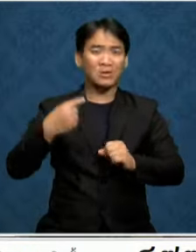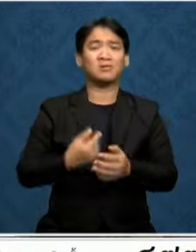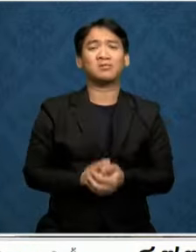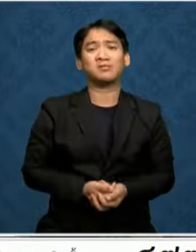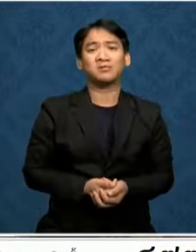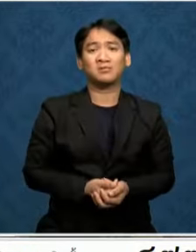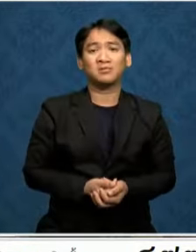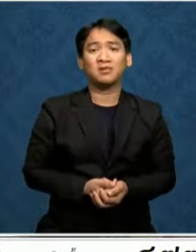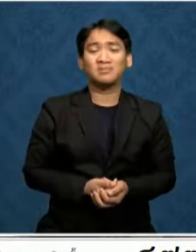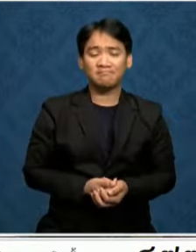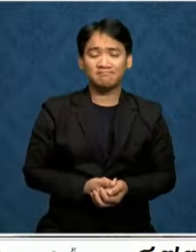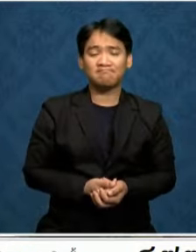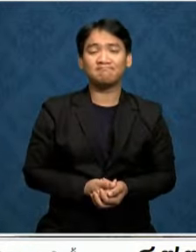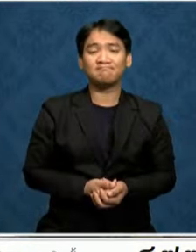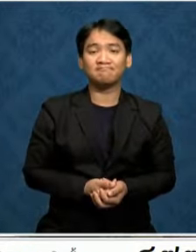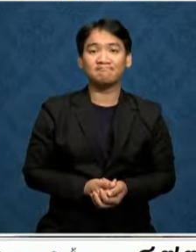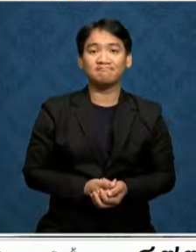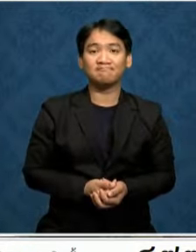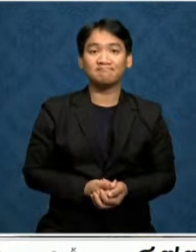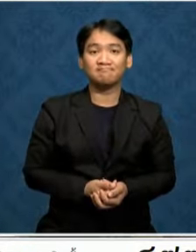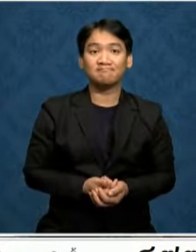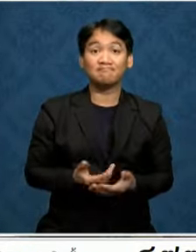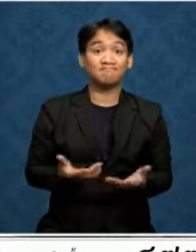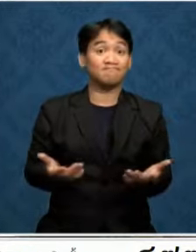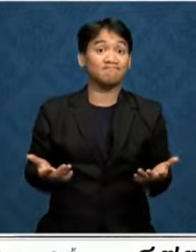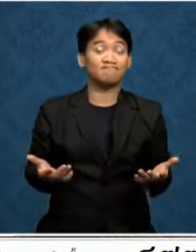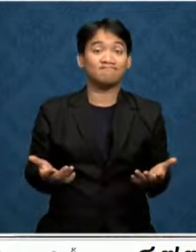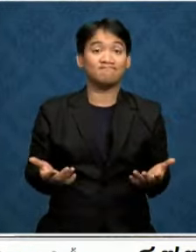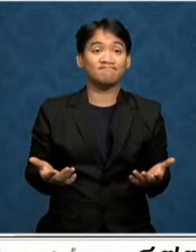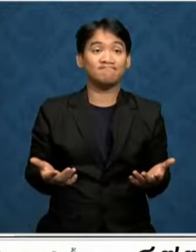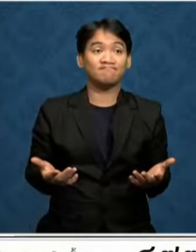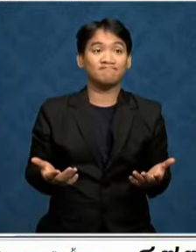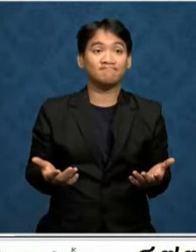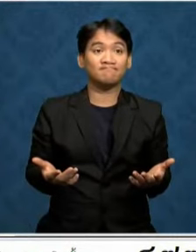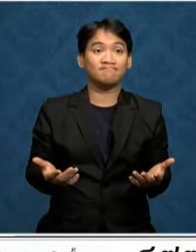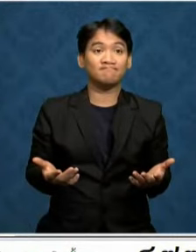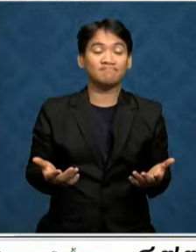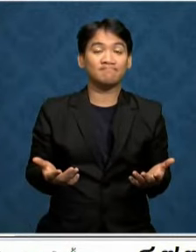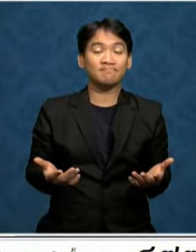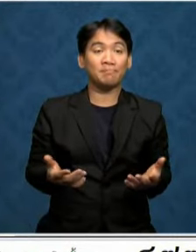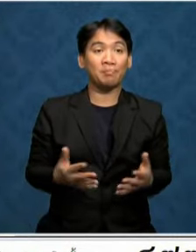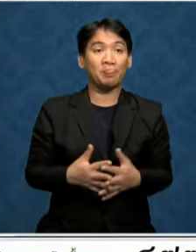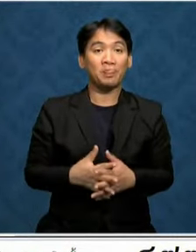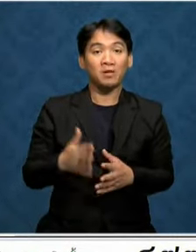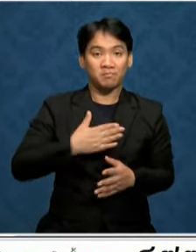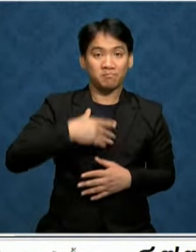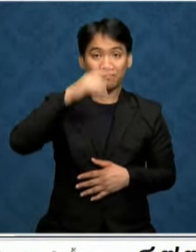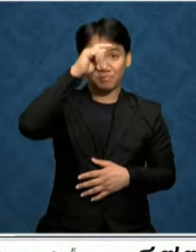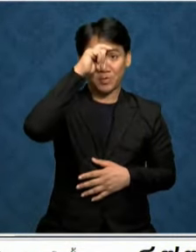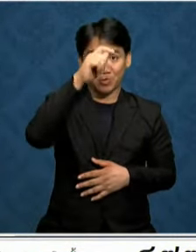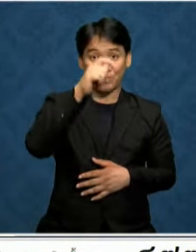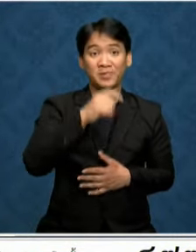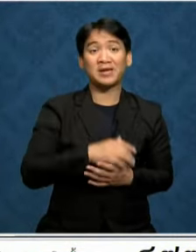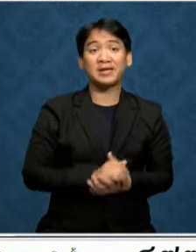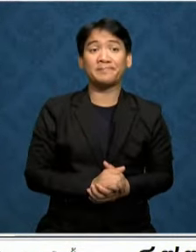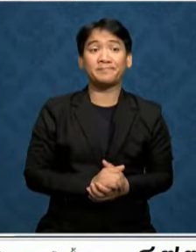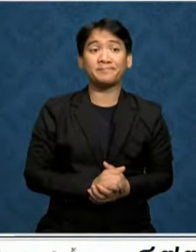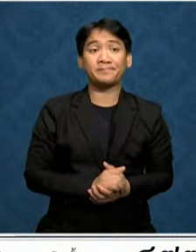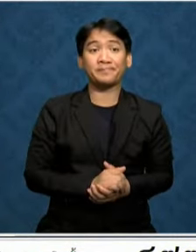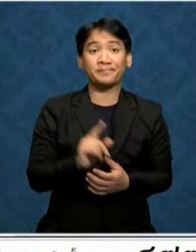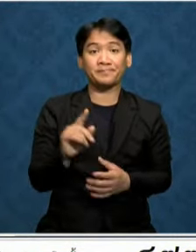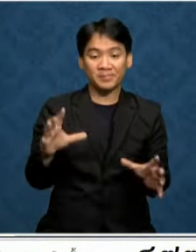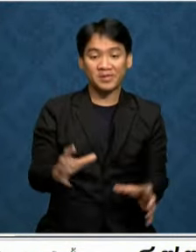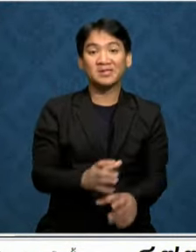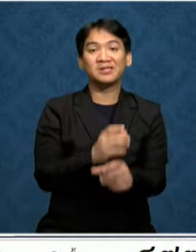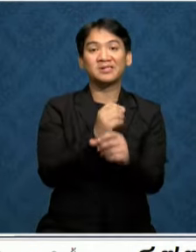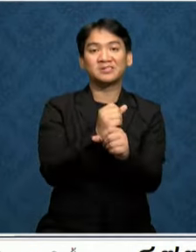าผู้แทนราษฎรได้นะครับดังนั้นครับผมด้วยความเคารพครับท่านประธานจริงๆแล้วผมก็จะสรุปเท่านี้น